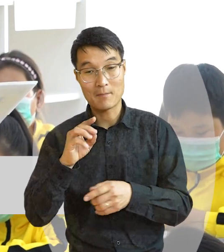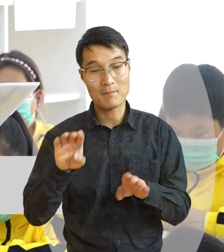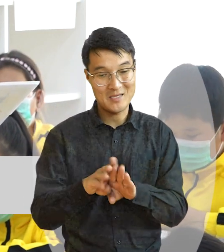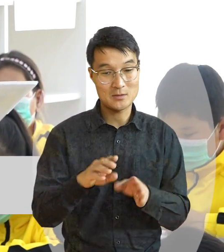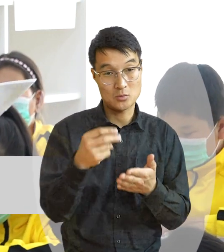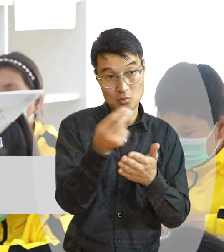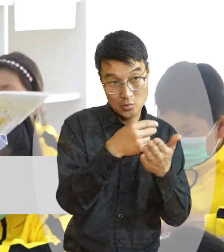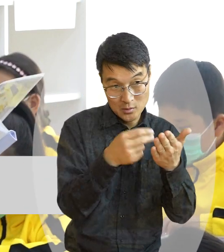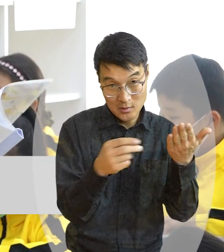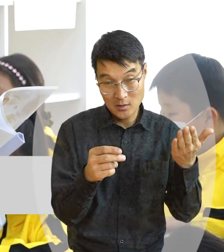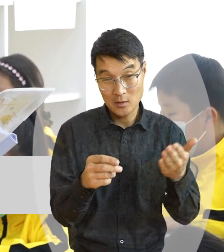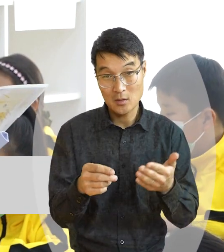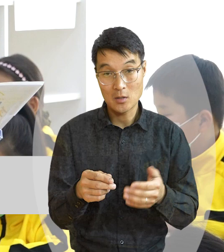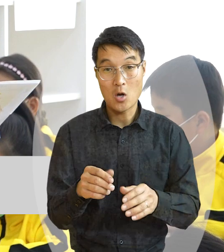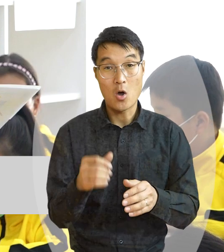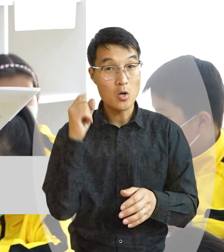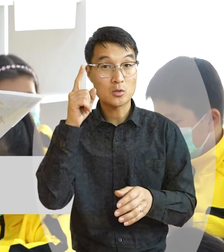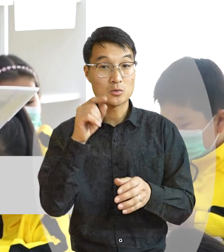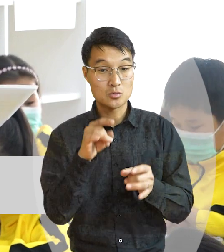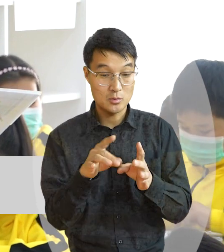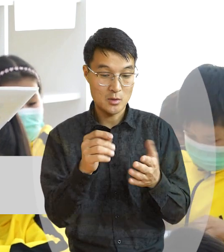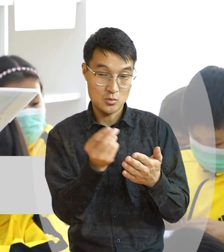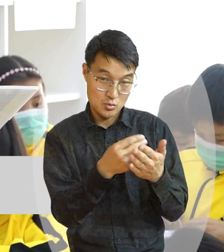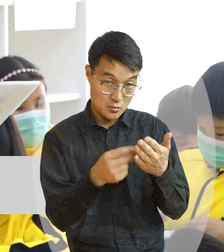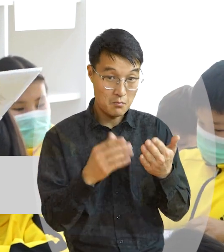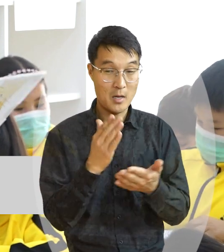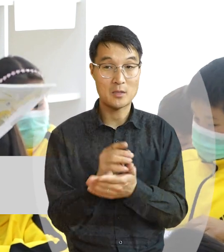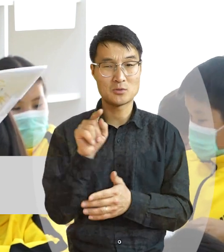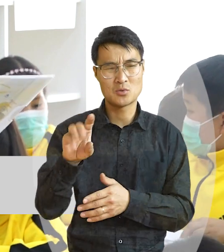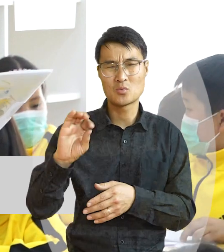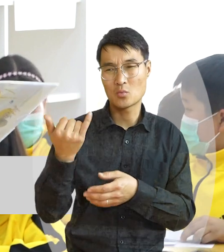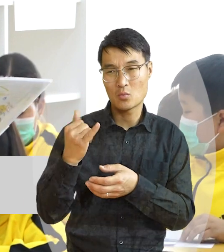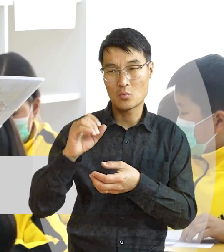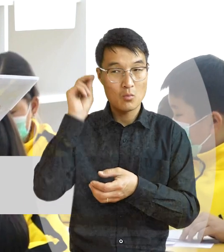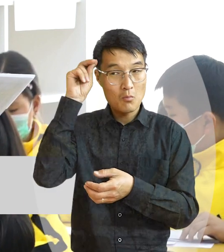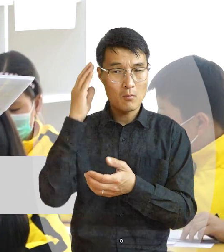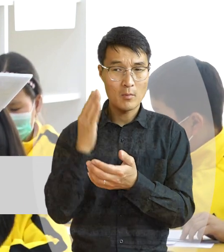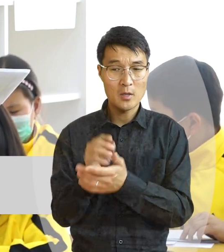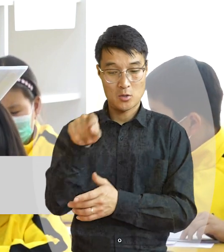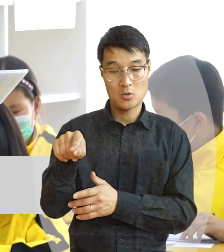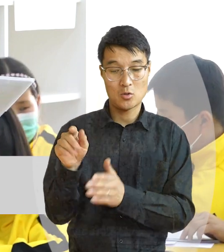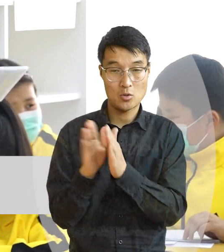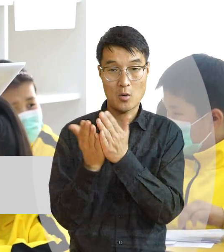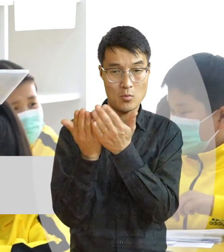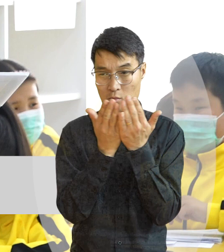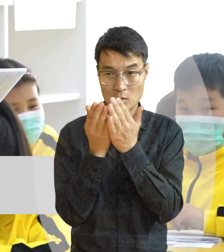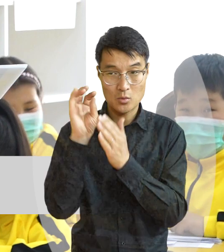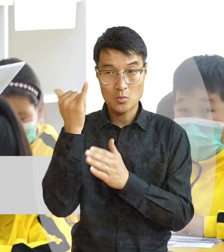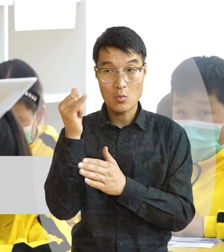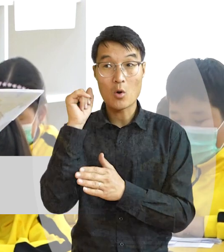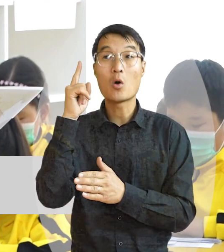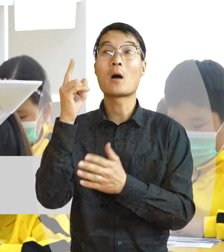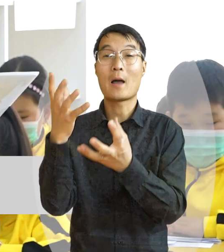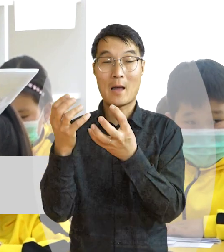нь юу байгаа, тэгээд өөрийнхөө монгол хэлний одоо агуулгатай холбогдуулан юу танил бус үгийг ялгах, түүнийг тайлбарлах,